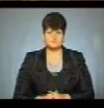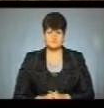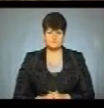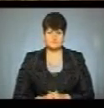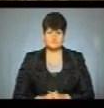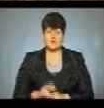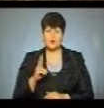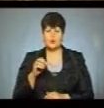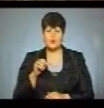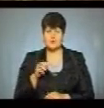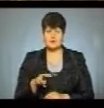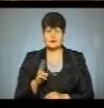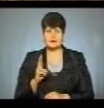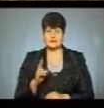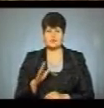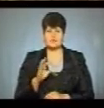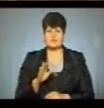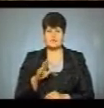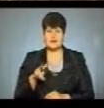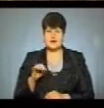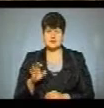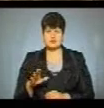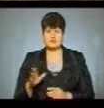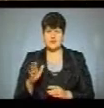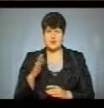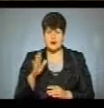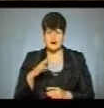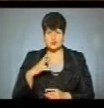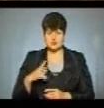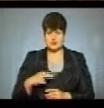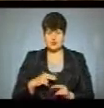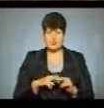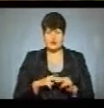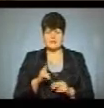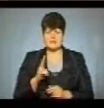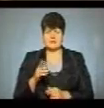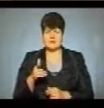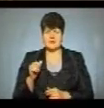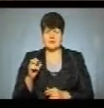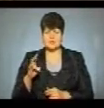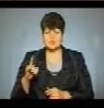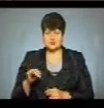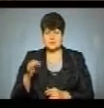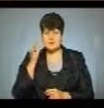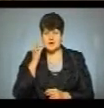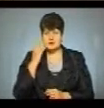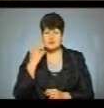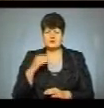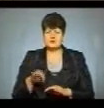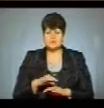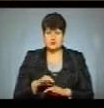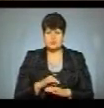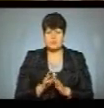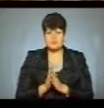Кум Катерини Гандзюк Олександр Власов гуляє в парку зі своєю донькою, похресницею Катерини Гандзюк. Згадує, як колись дружиною